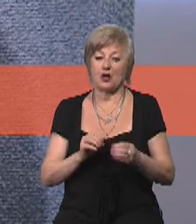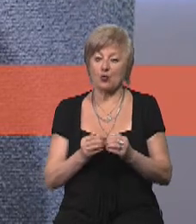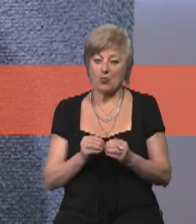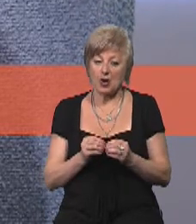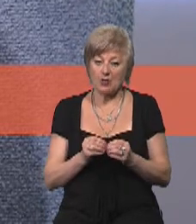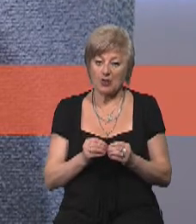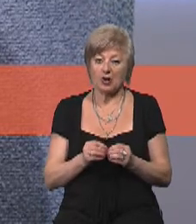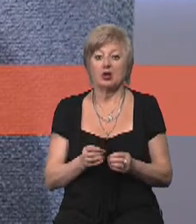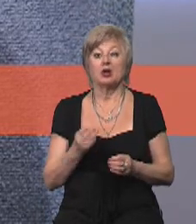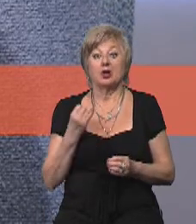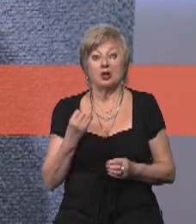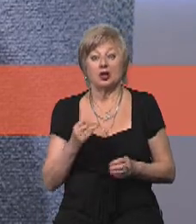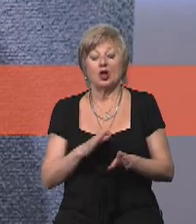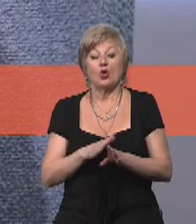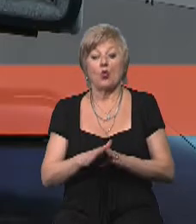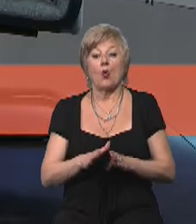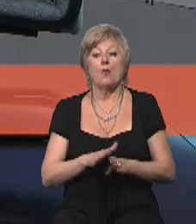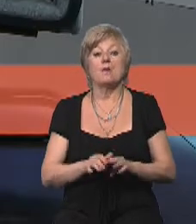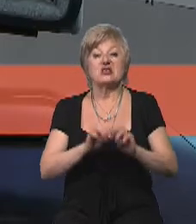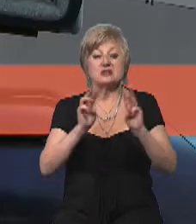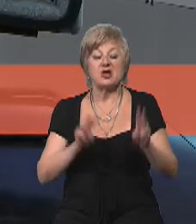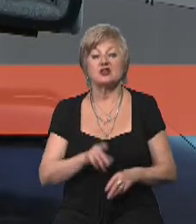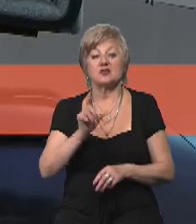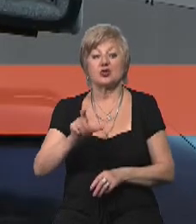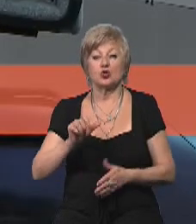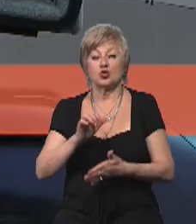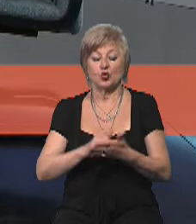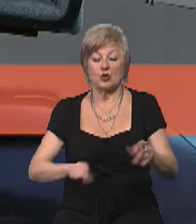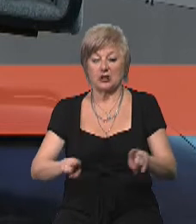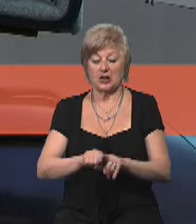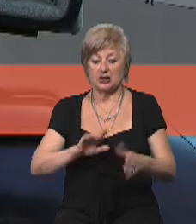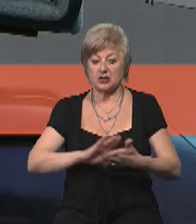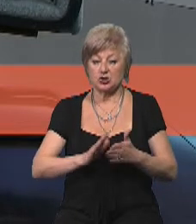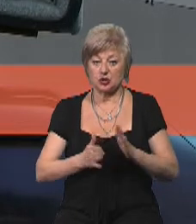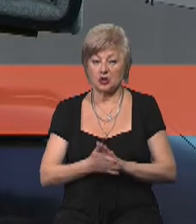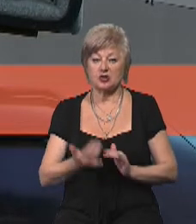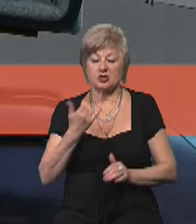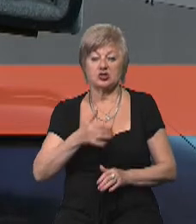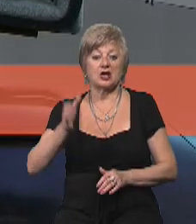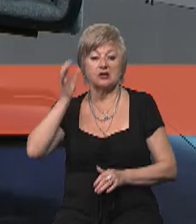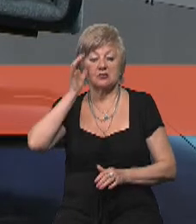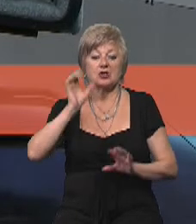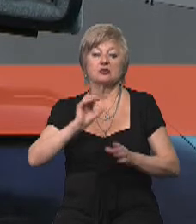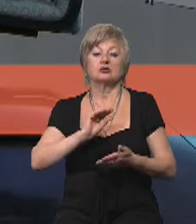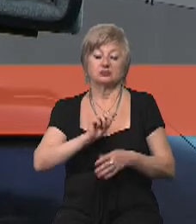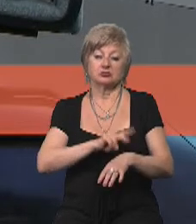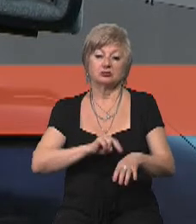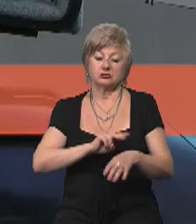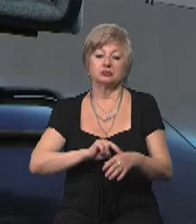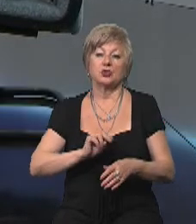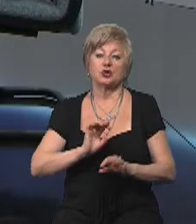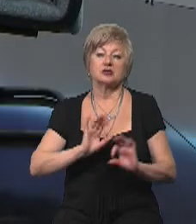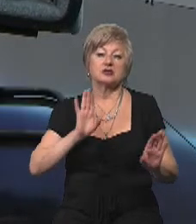і свого роду убезпечувати людей від таких ситуацій. І давайте послухаємо речницю Запорізької патрульної